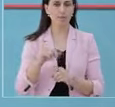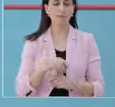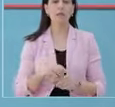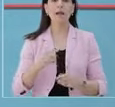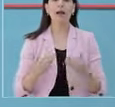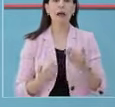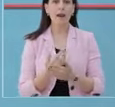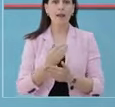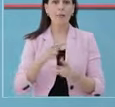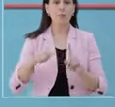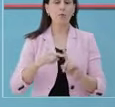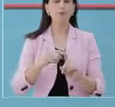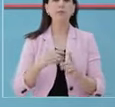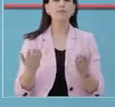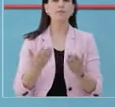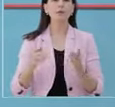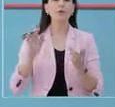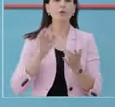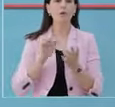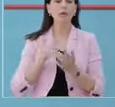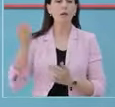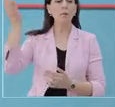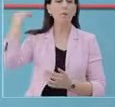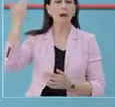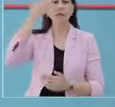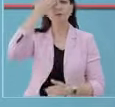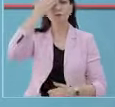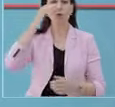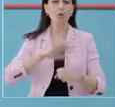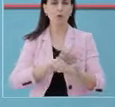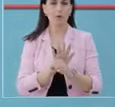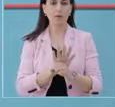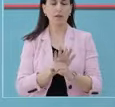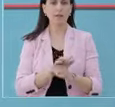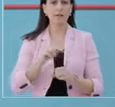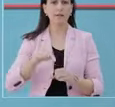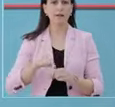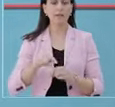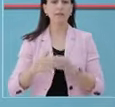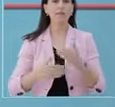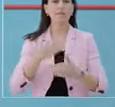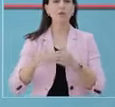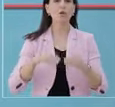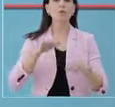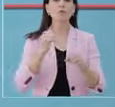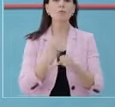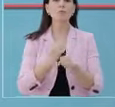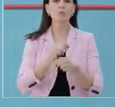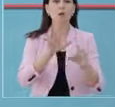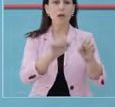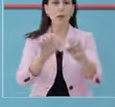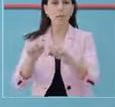pozitive janë kontakte të personave tashmë të konfirmuar pozitiv, ndërkohë vazhdon hetimi epidemiologjik aktiv në teren.